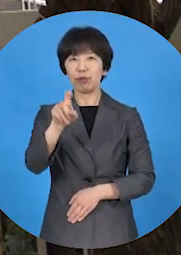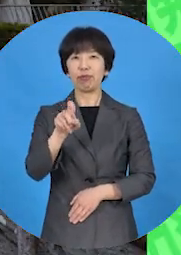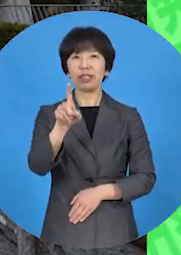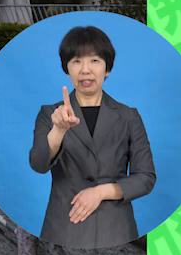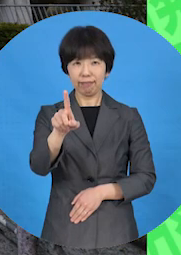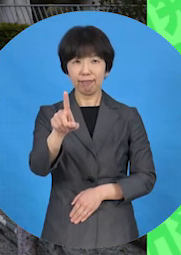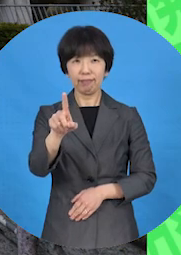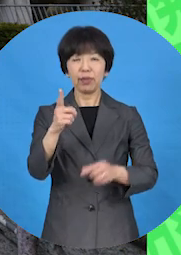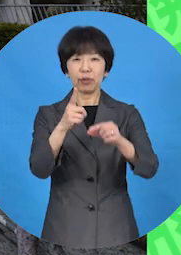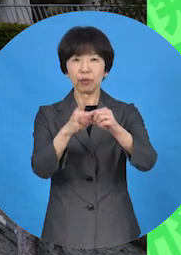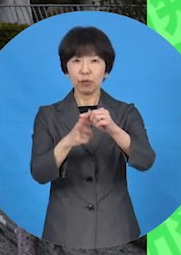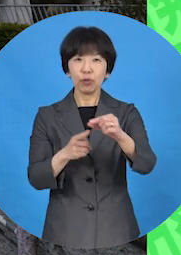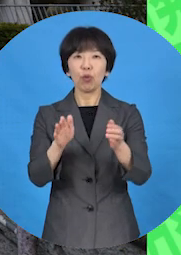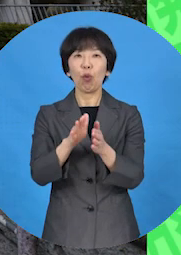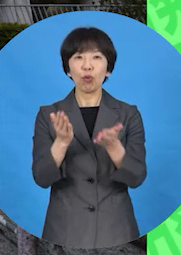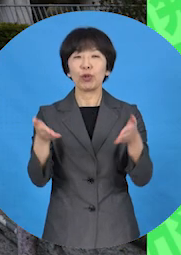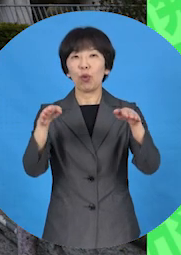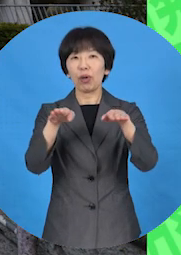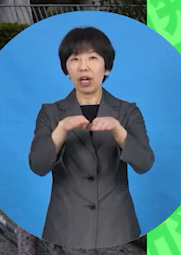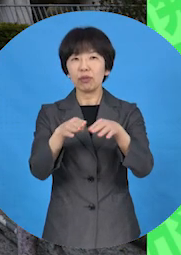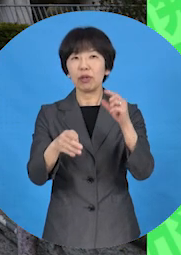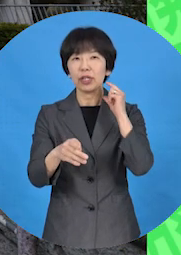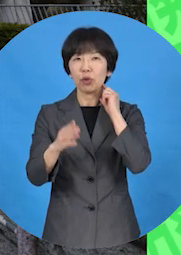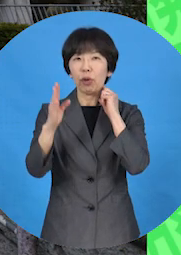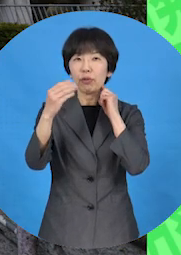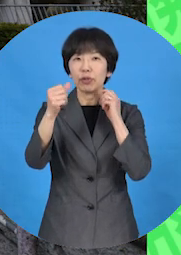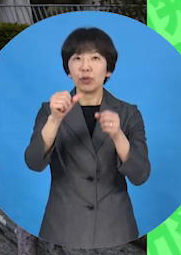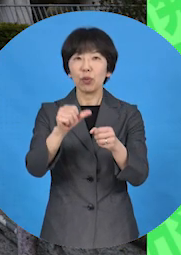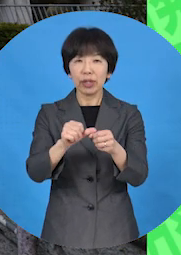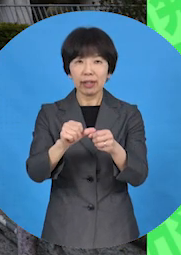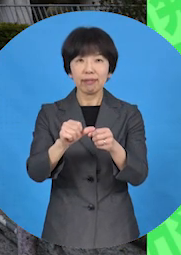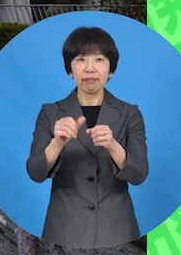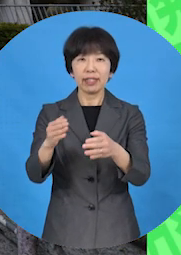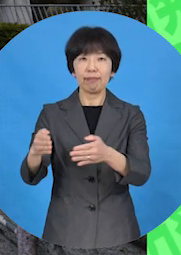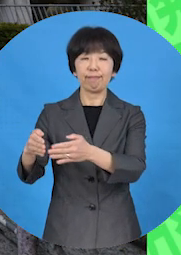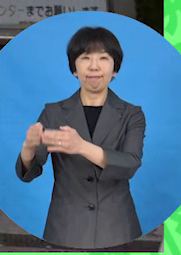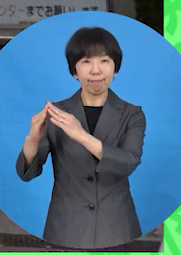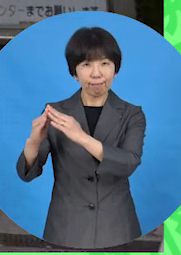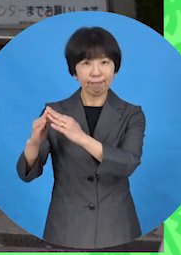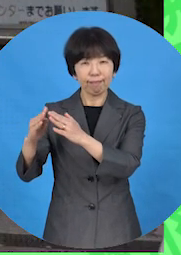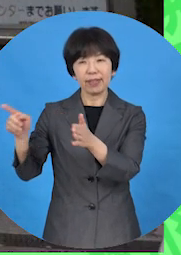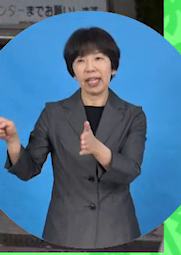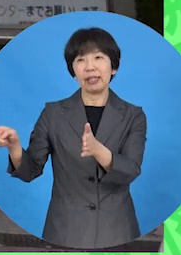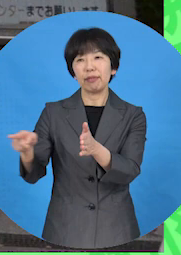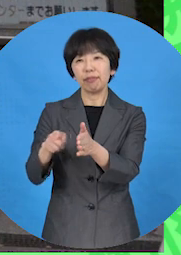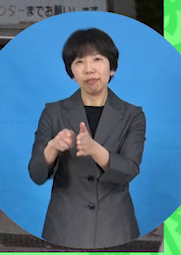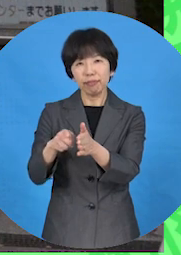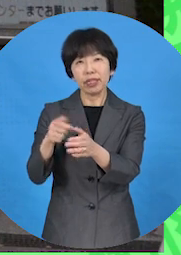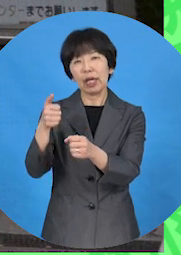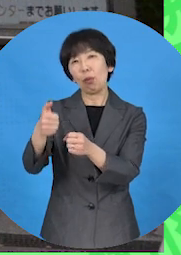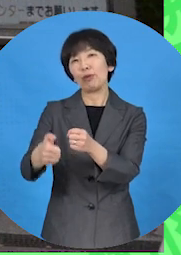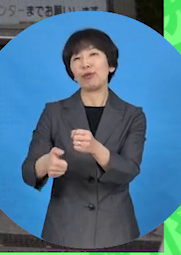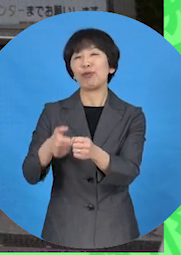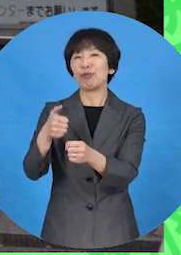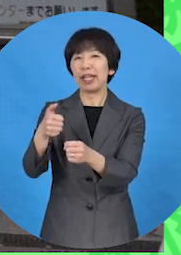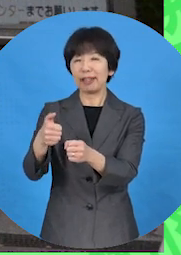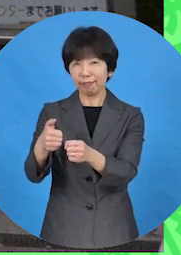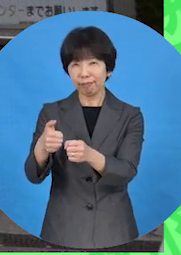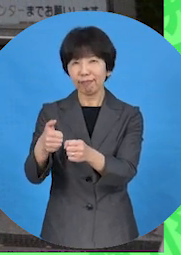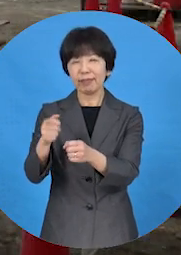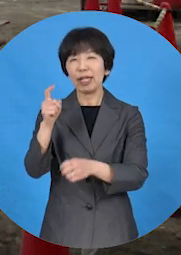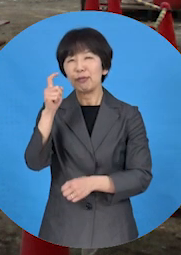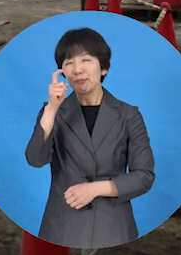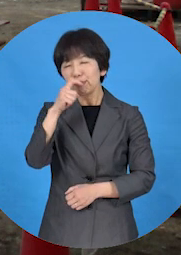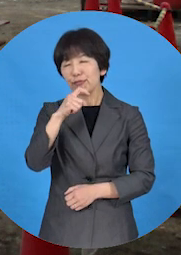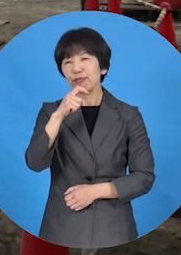昭和45年常盤台公園に開設されました。旧館は50年近く活用されました